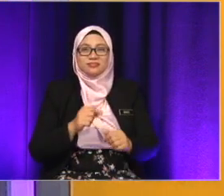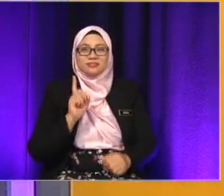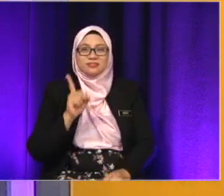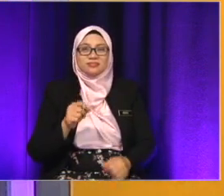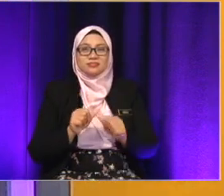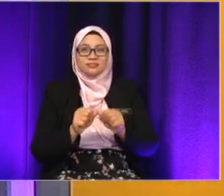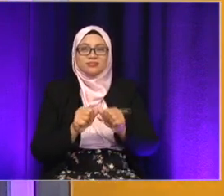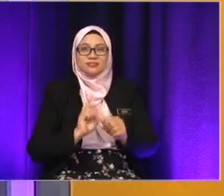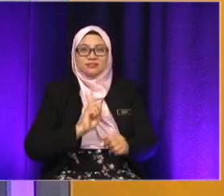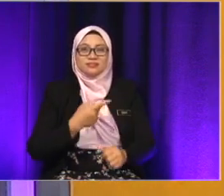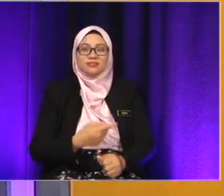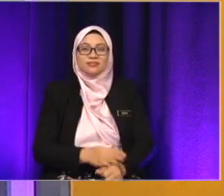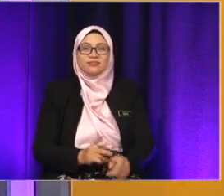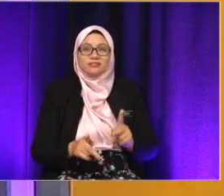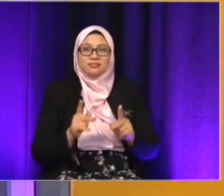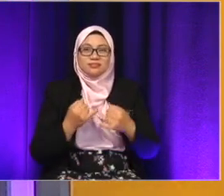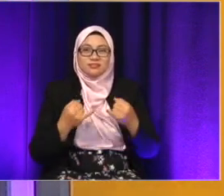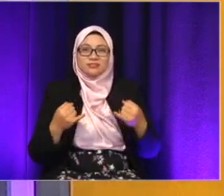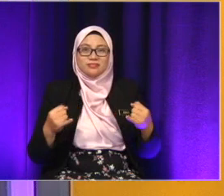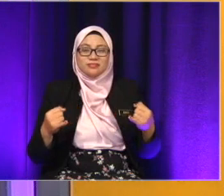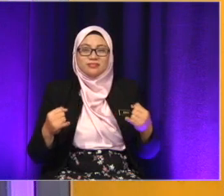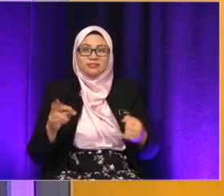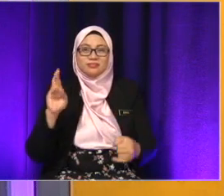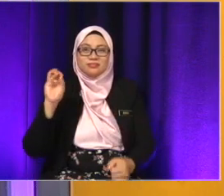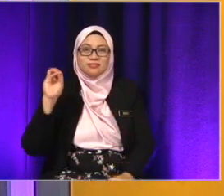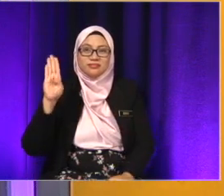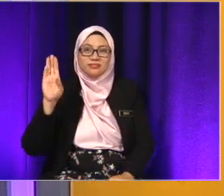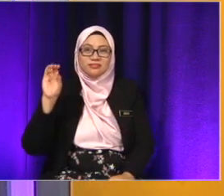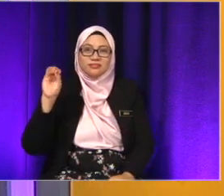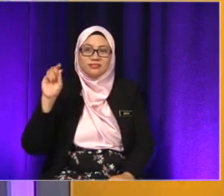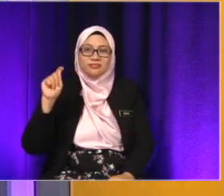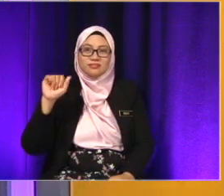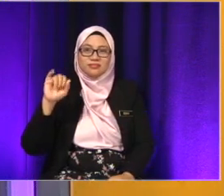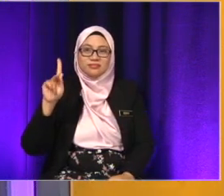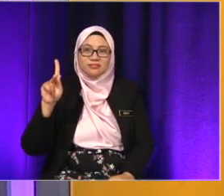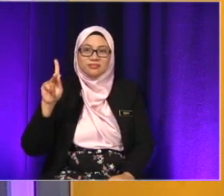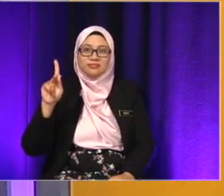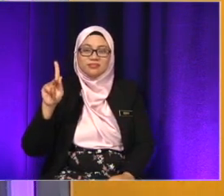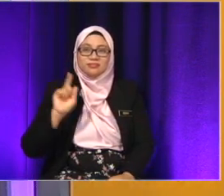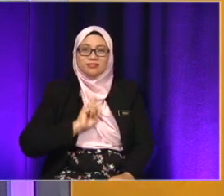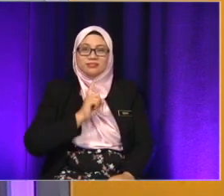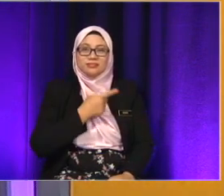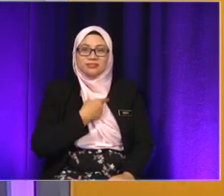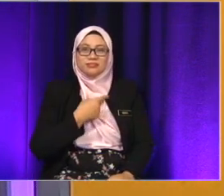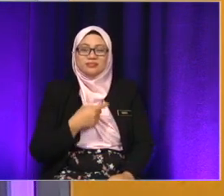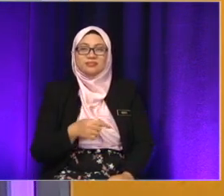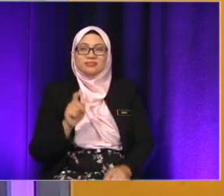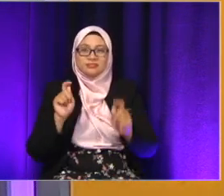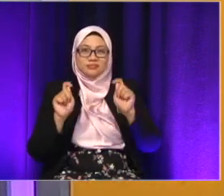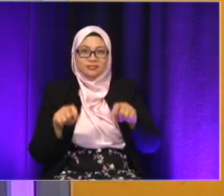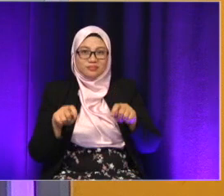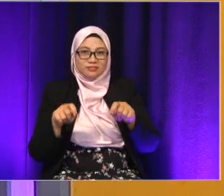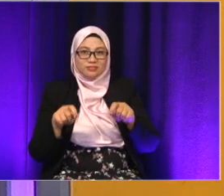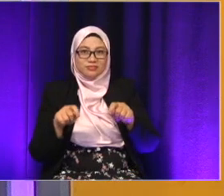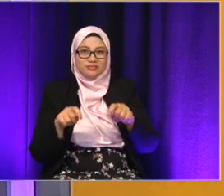kita. Oh. Okey, kalau jenis yang tadi robotik tu kan, yang mesin tu kan bergerak cok kan. Yang tu kita kena setting. Okey. Setting